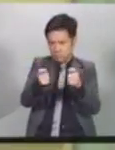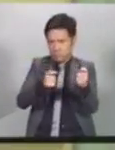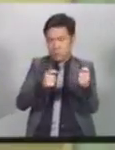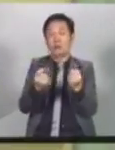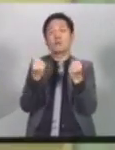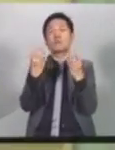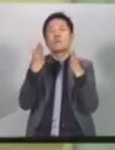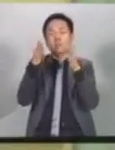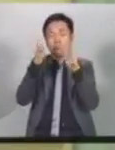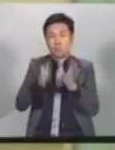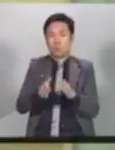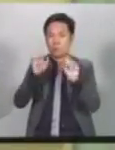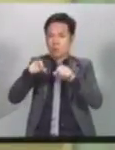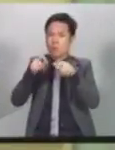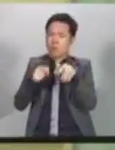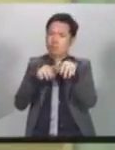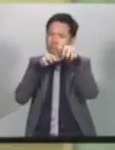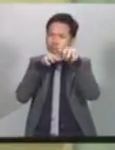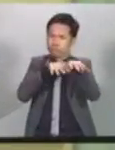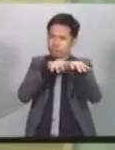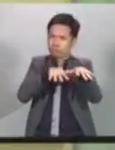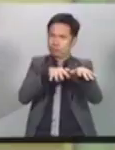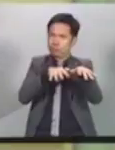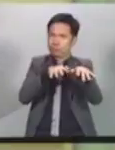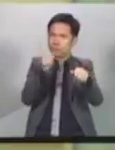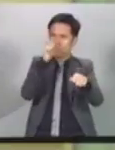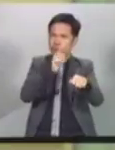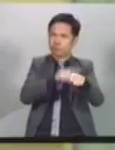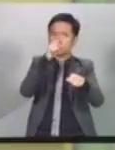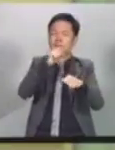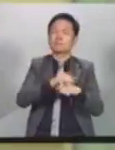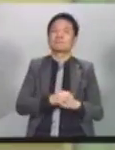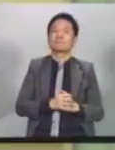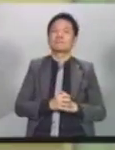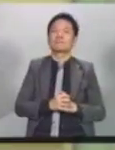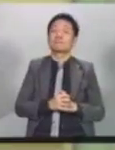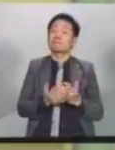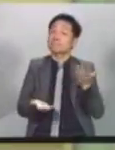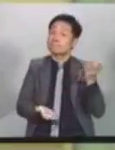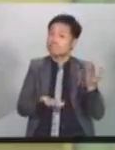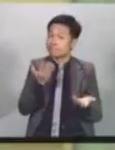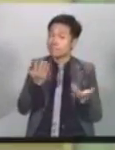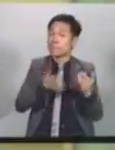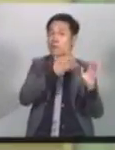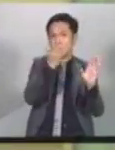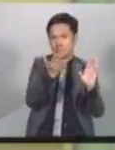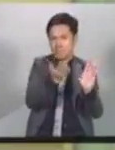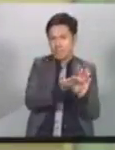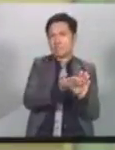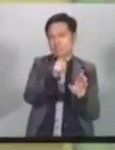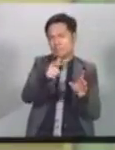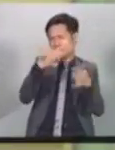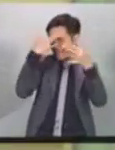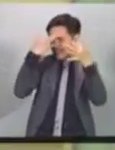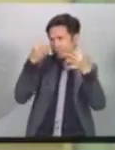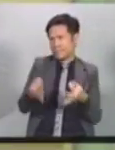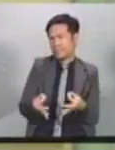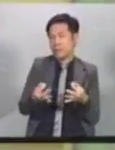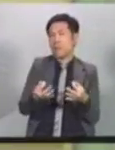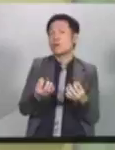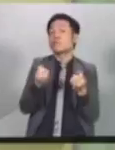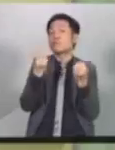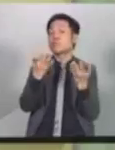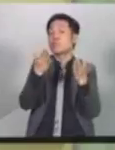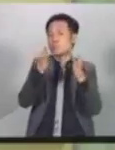kemasukan serentak yang mungkin akan berlaku. Jadi mungkin pihak bank akan menentukan berapa ramai